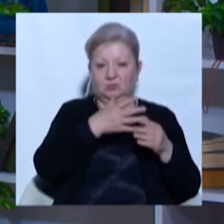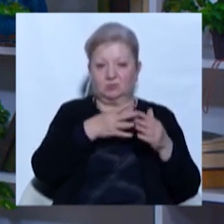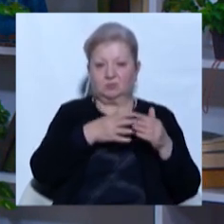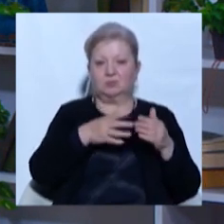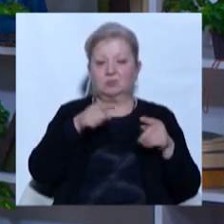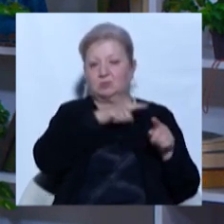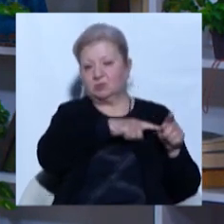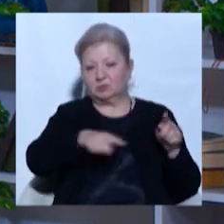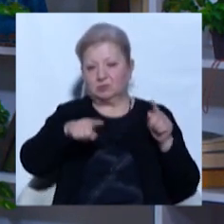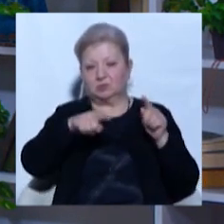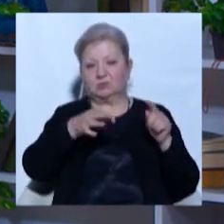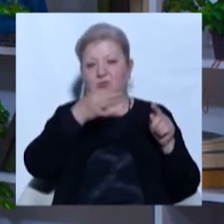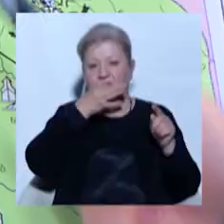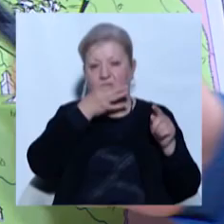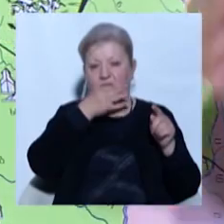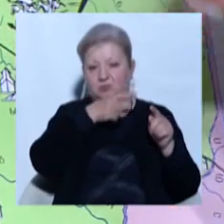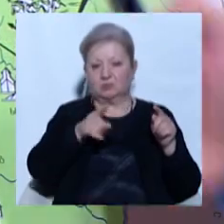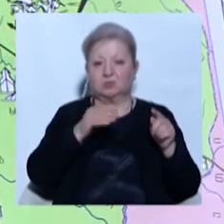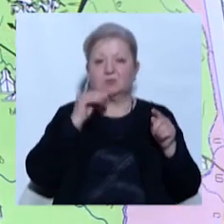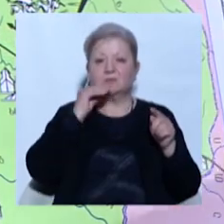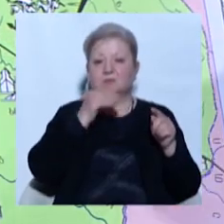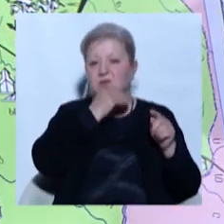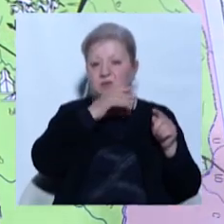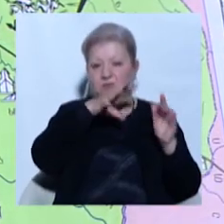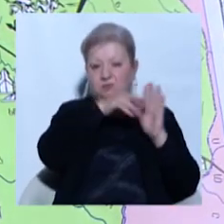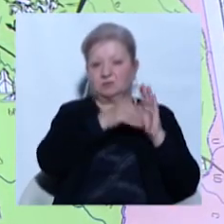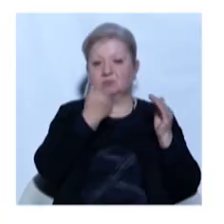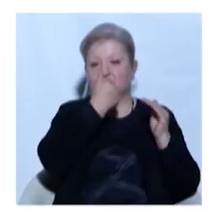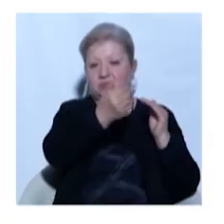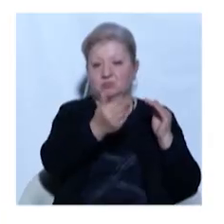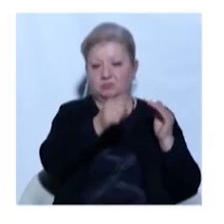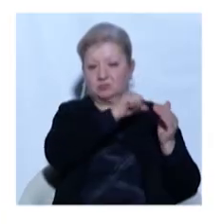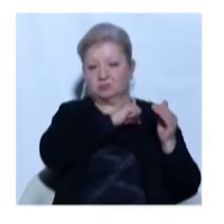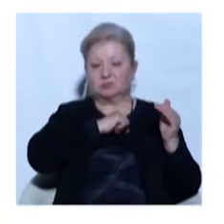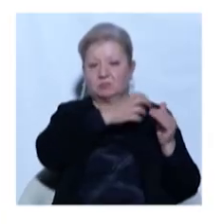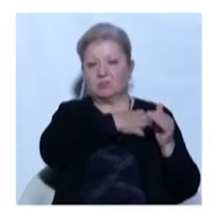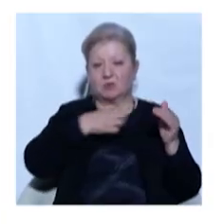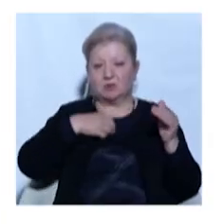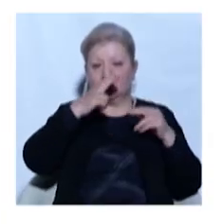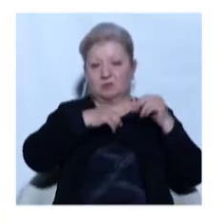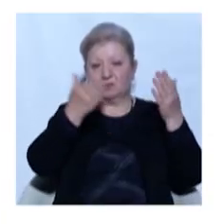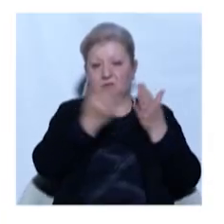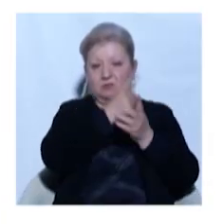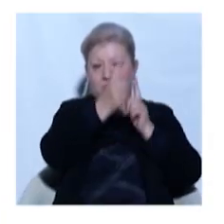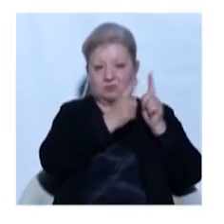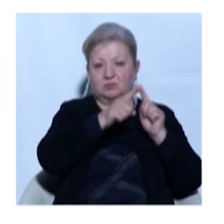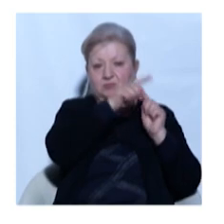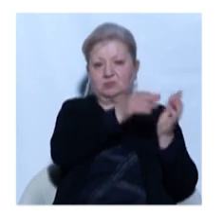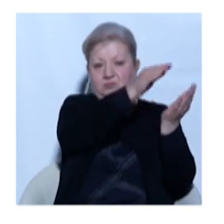ქართველებმა ის ცხეთაში მის მიერვე განახლებულ სვეტიცხოვლის ეკლესიაში დაკრძალეს.